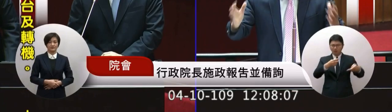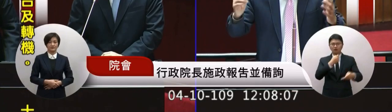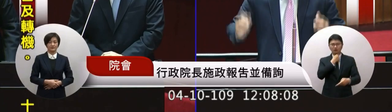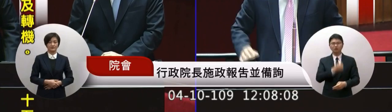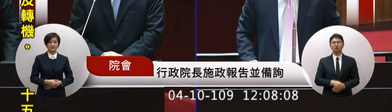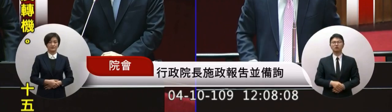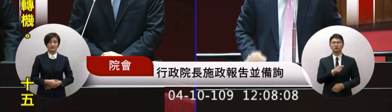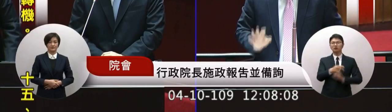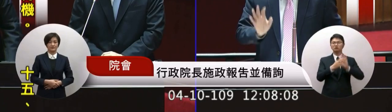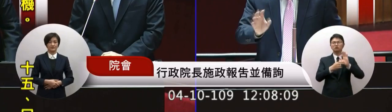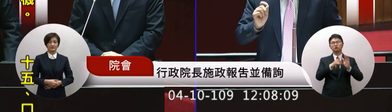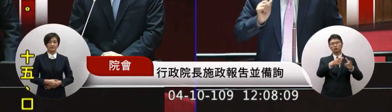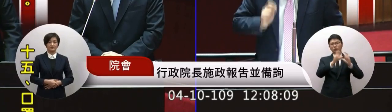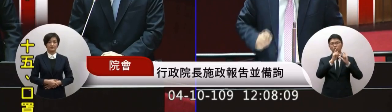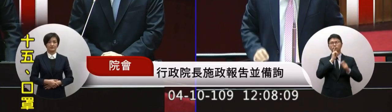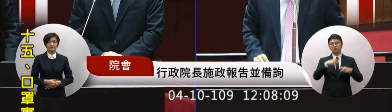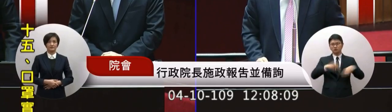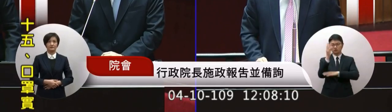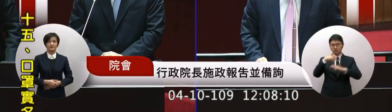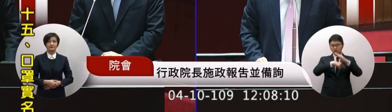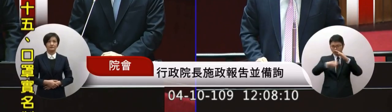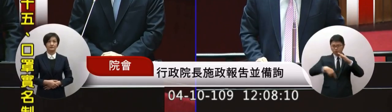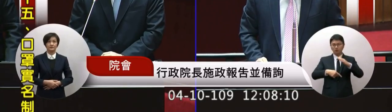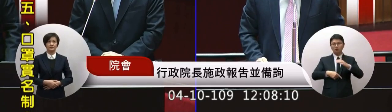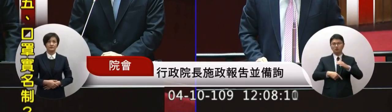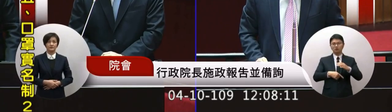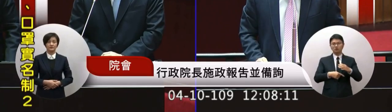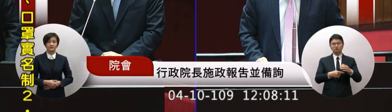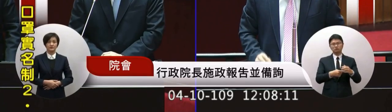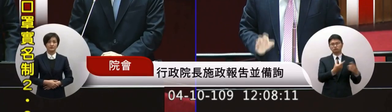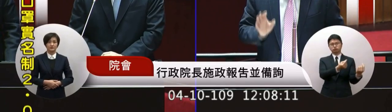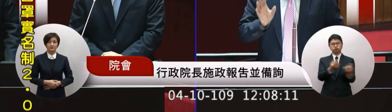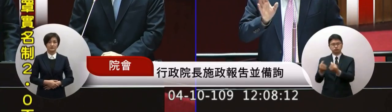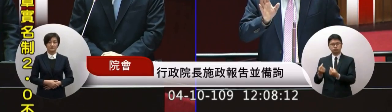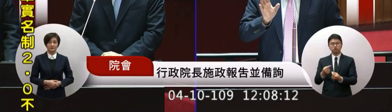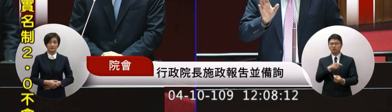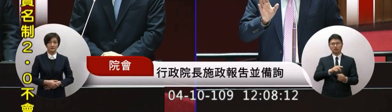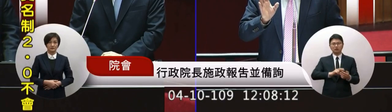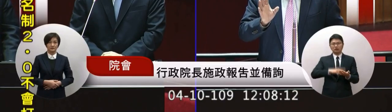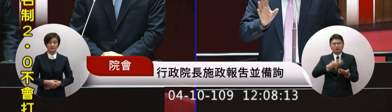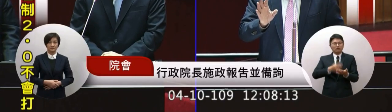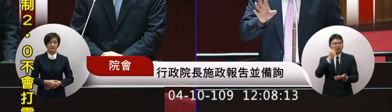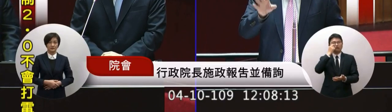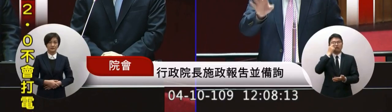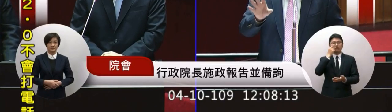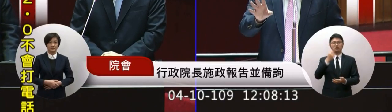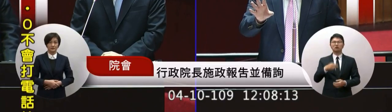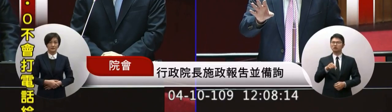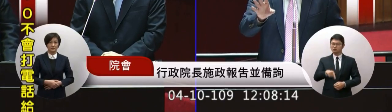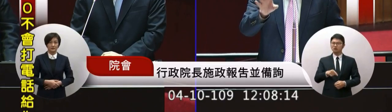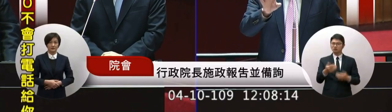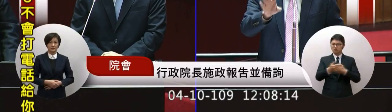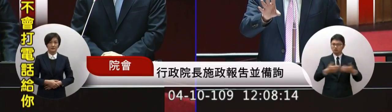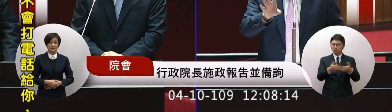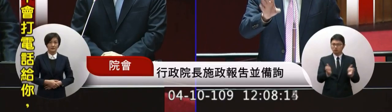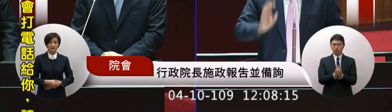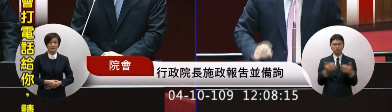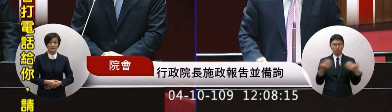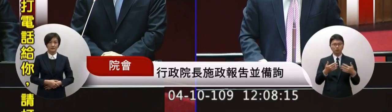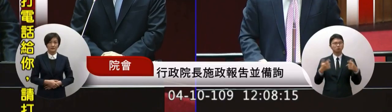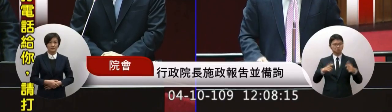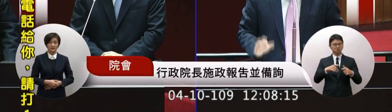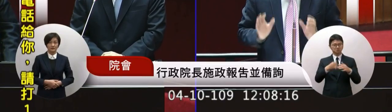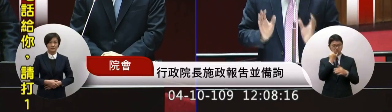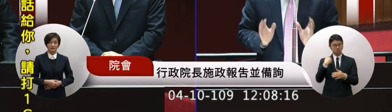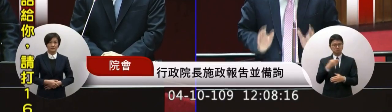院整体一致的立场，他们不知道怎么更正。所以我想请教一下，就是这个可能不只是交通部的问题，可能是行政院的